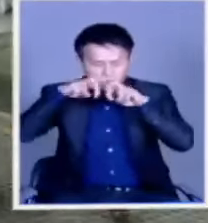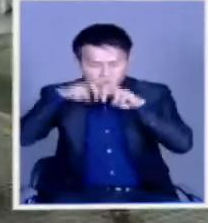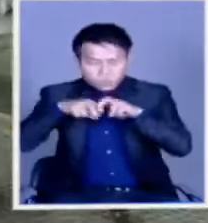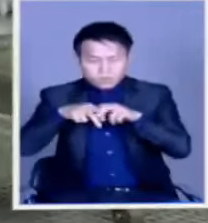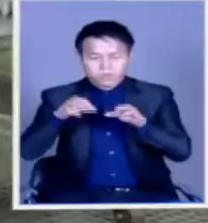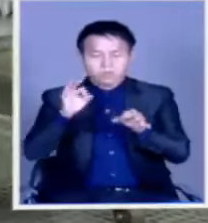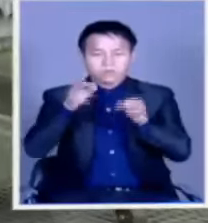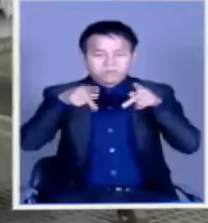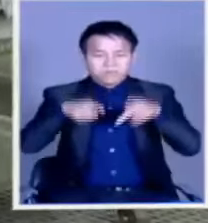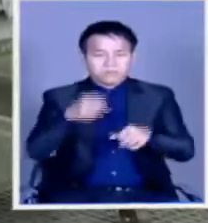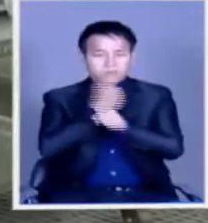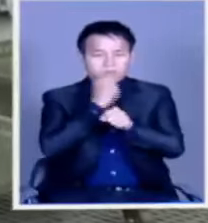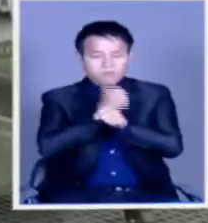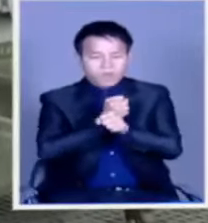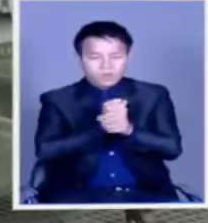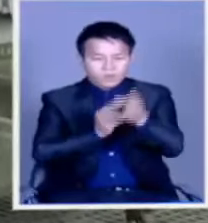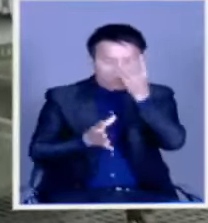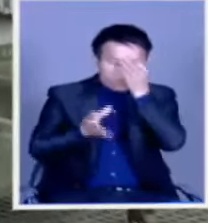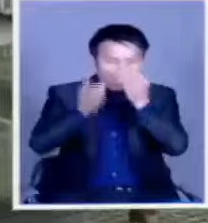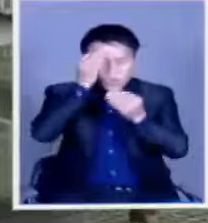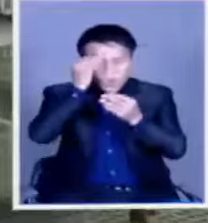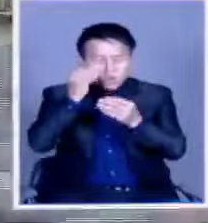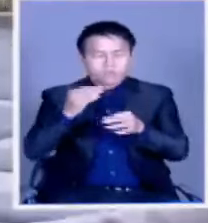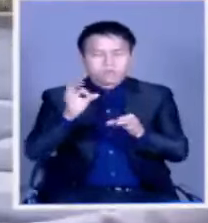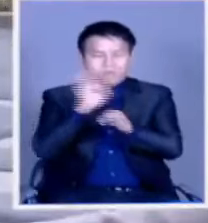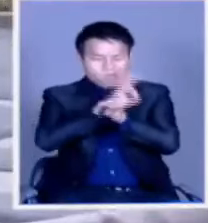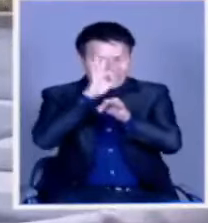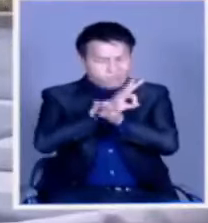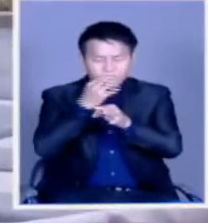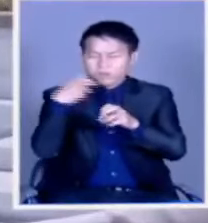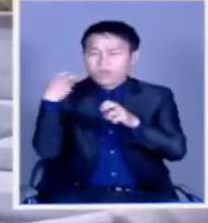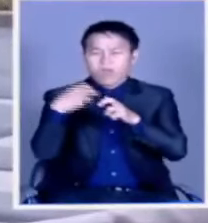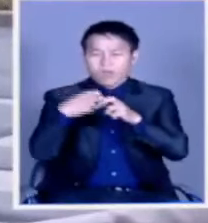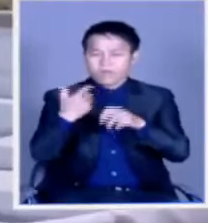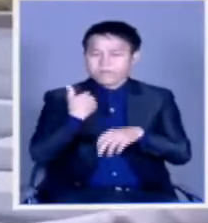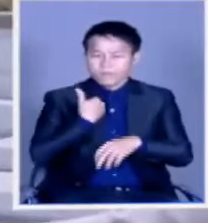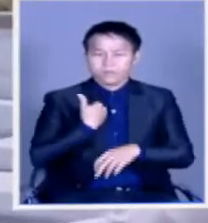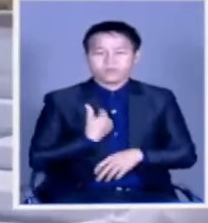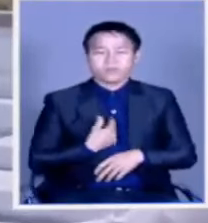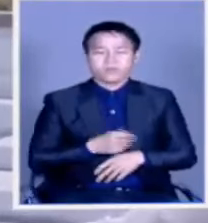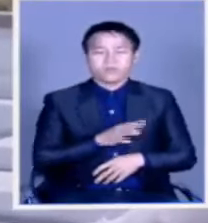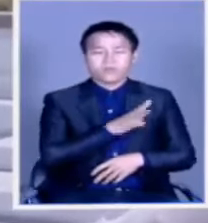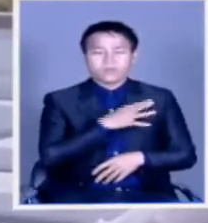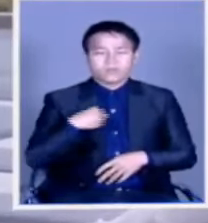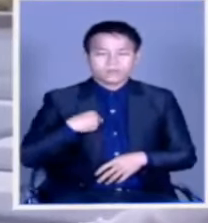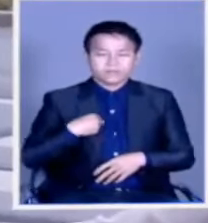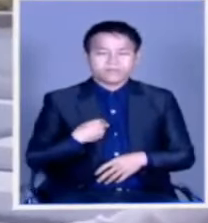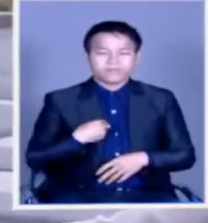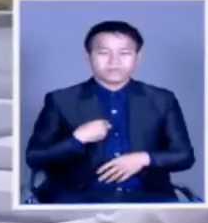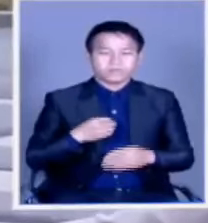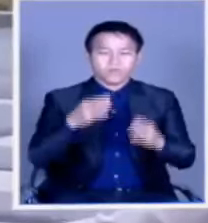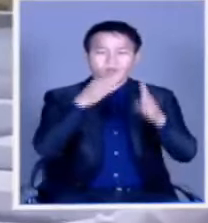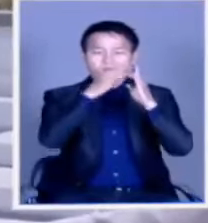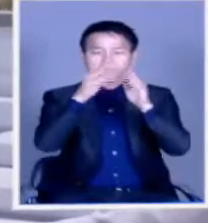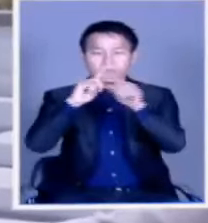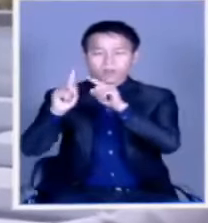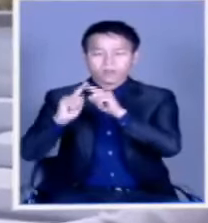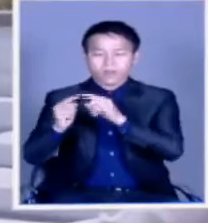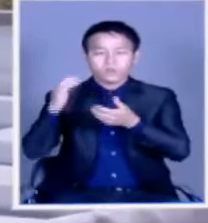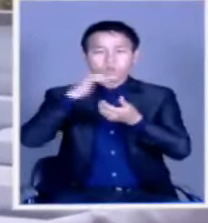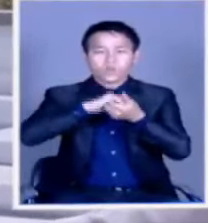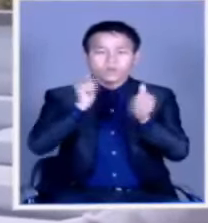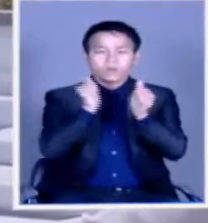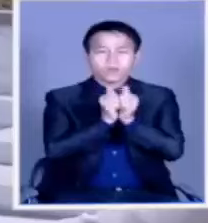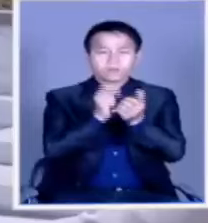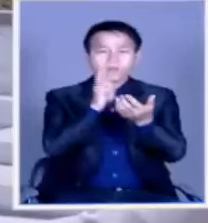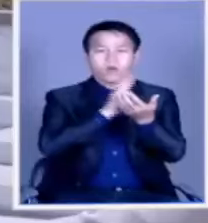ากรให้เรียนรู้กับเรียกละอันนึงอัน2มานี่คิดว่าภาคเอกชนนี่อาจจะร่วมมือกับสถาบันหรือมหาลัยของลาวเฮานี้เนา